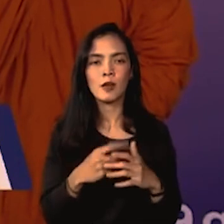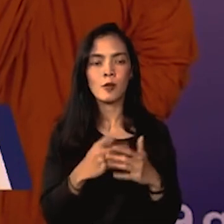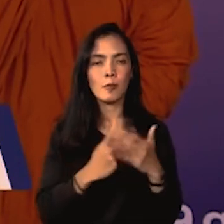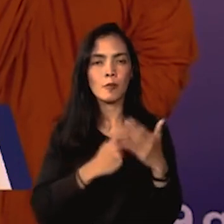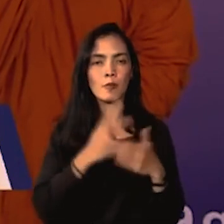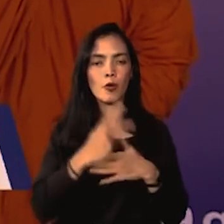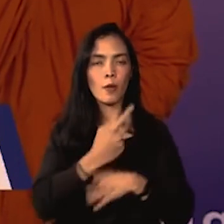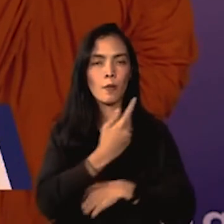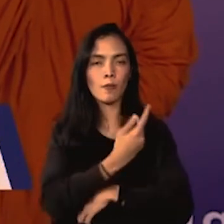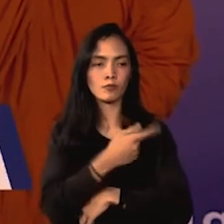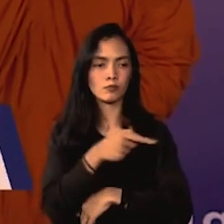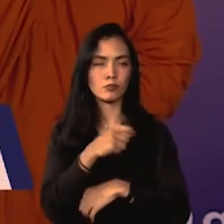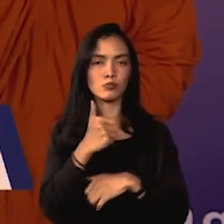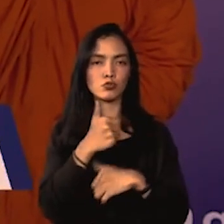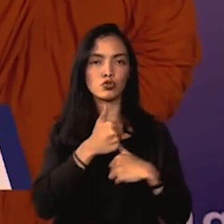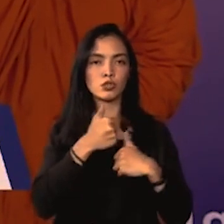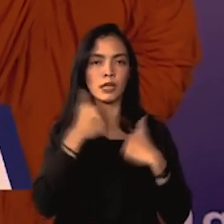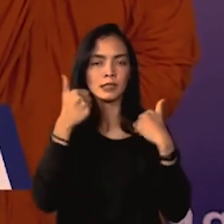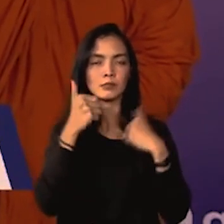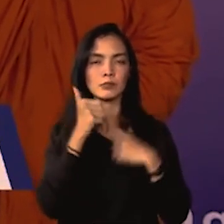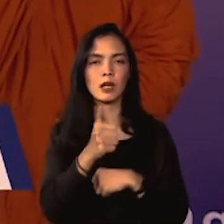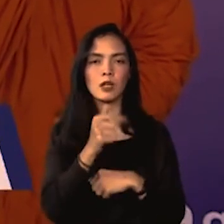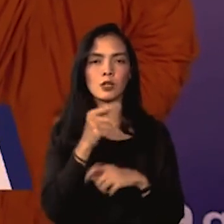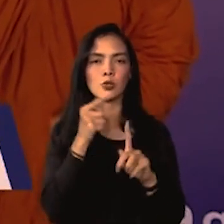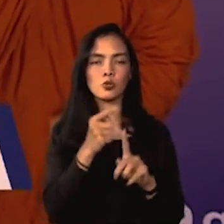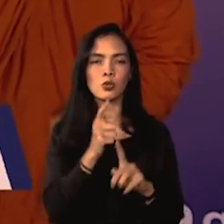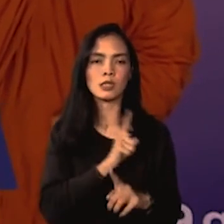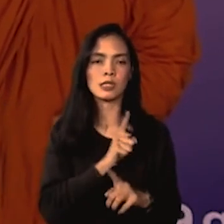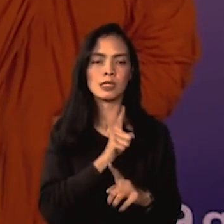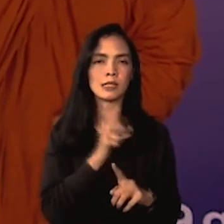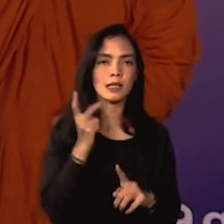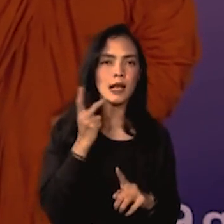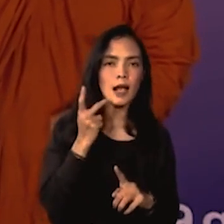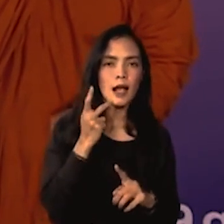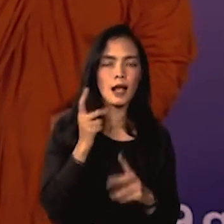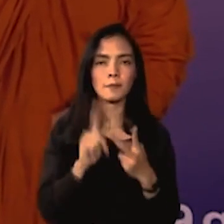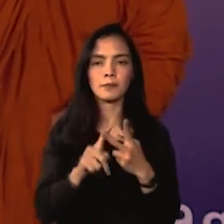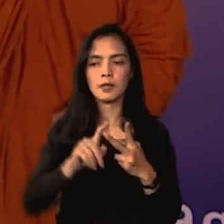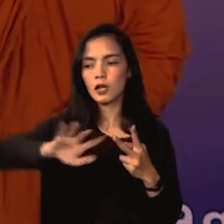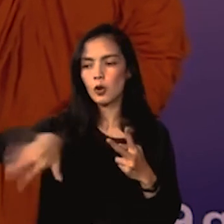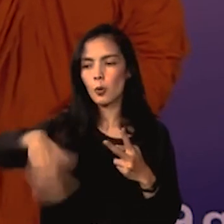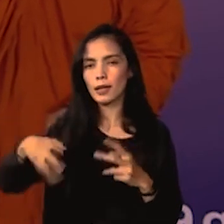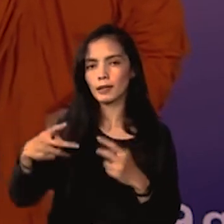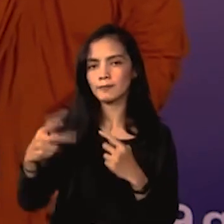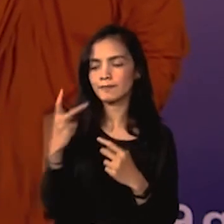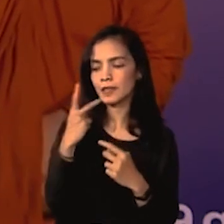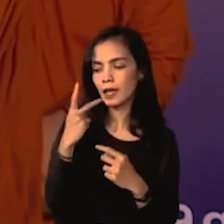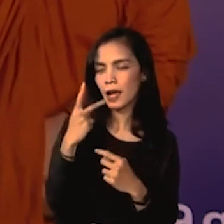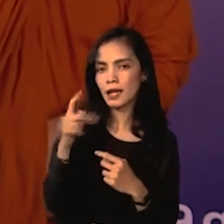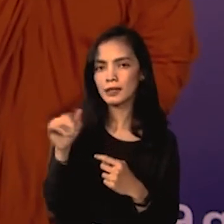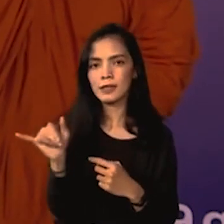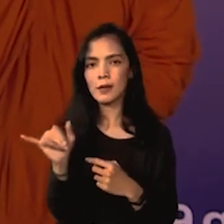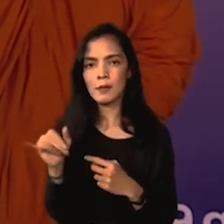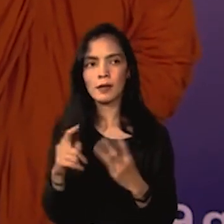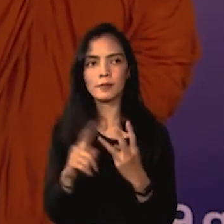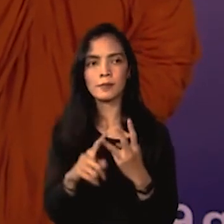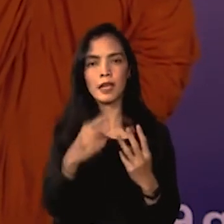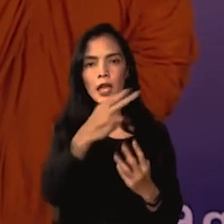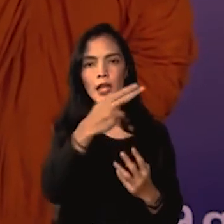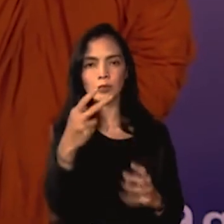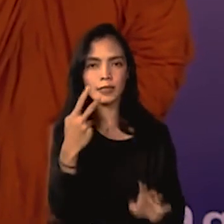program vaksinasi ini dalam rangka menjaga diri, menjaga keluarga, dan menjaga